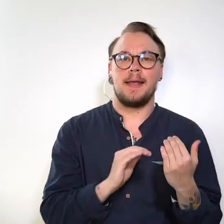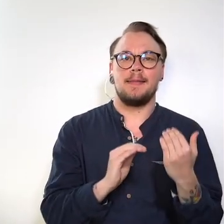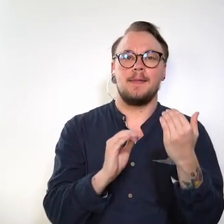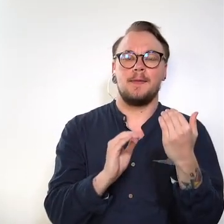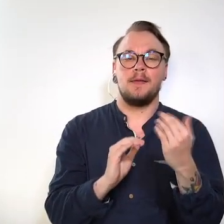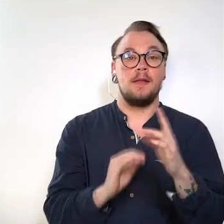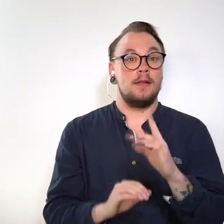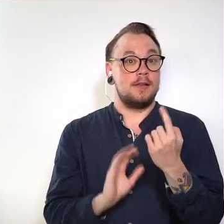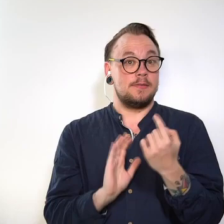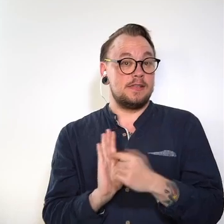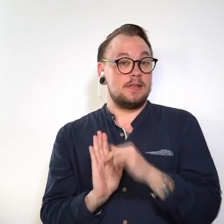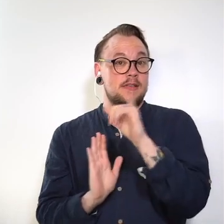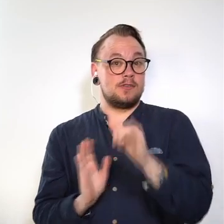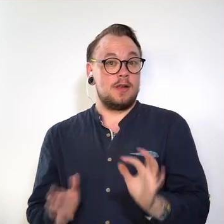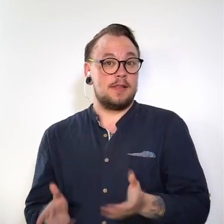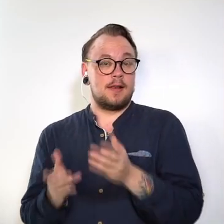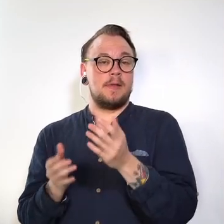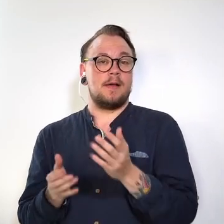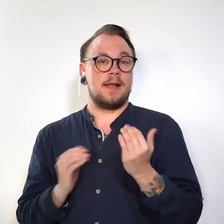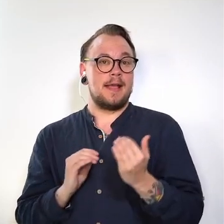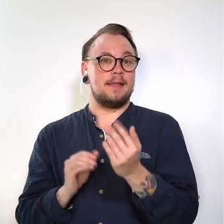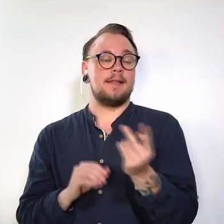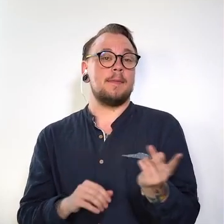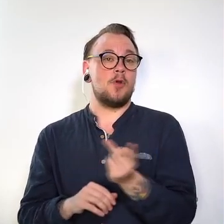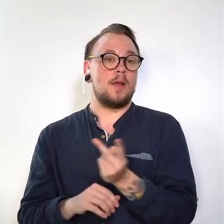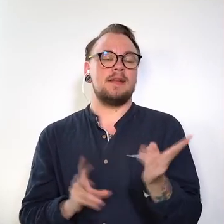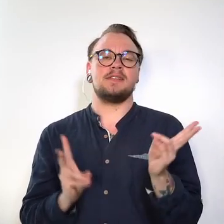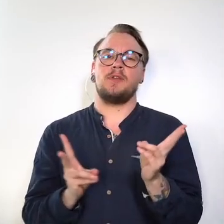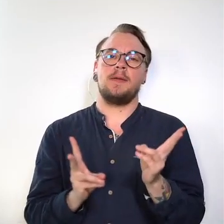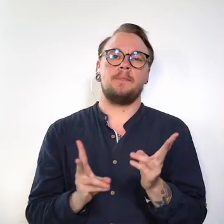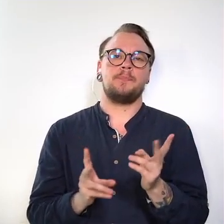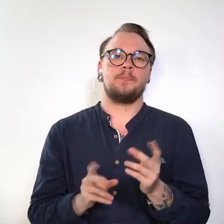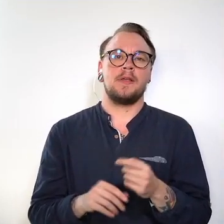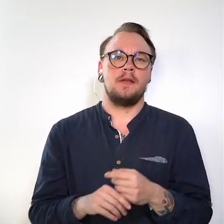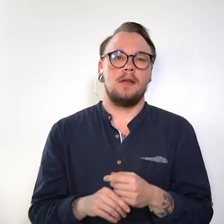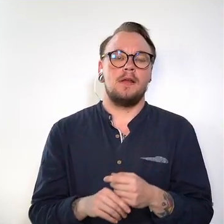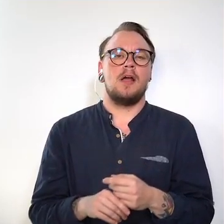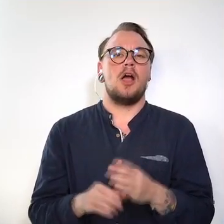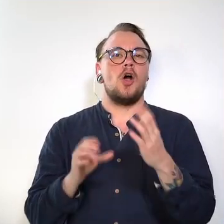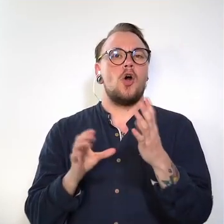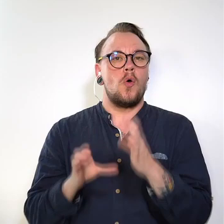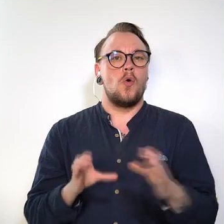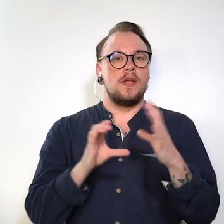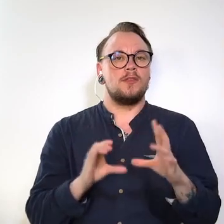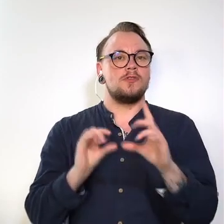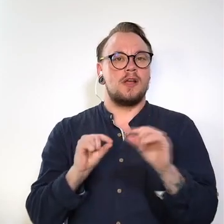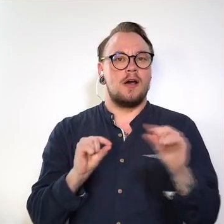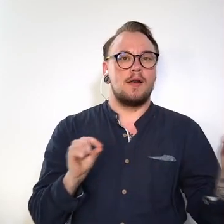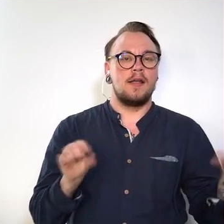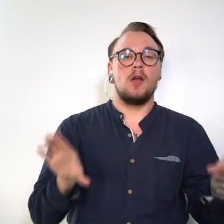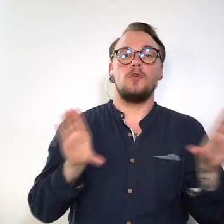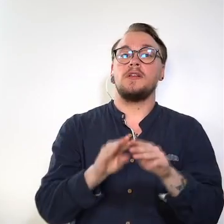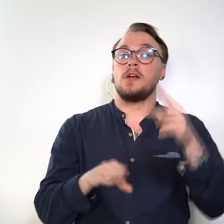seksuaaliterapian kehittäjänä, niin heilläkin oli tämmöinen 20 tapaamisen hoitosarja sillä tavalla, että henkilö